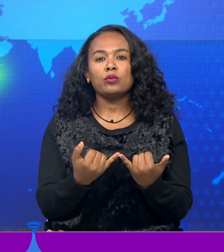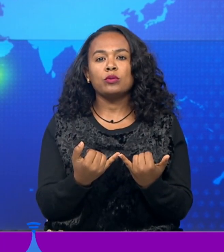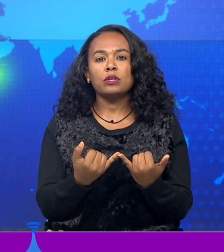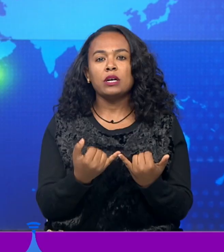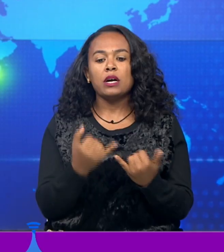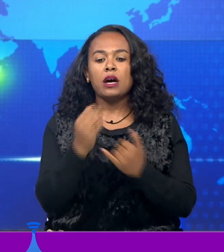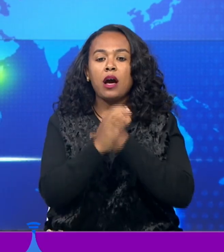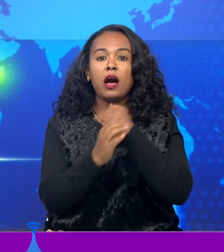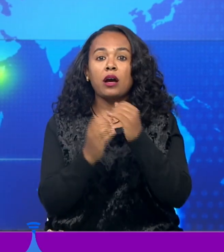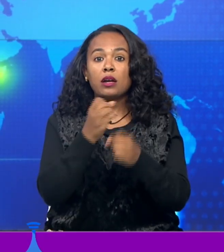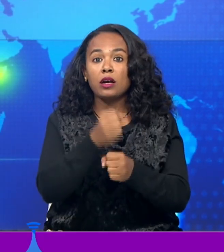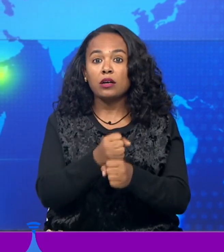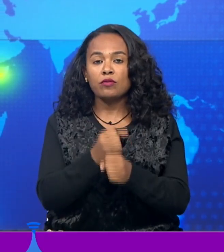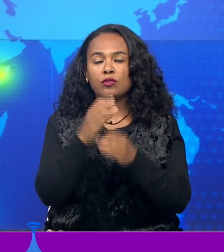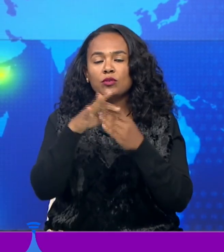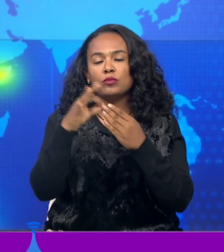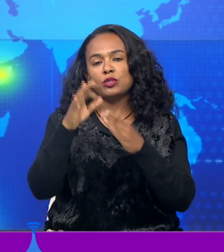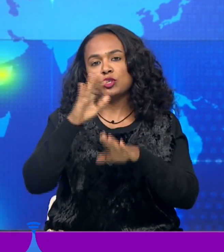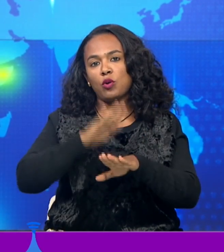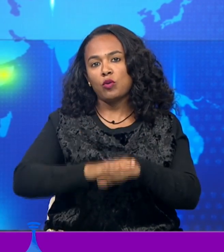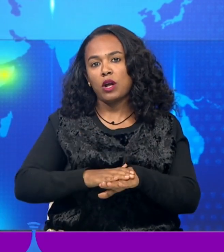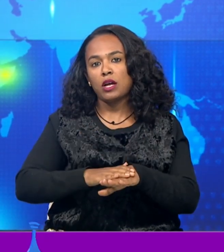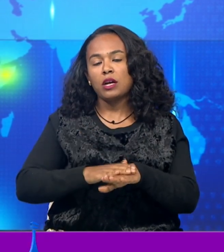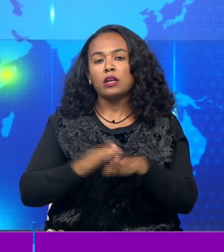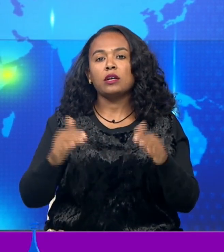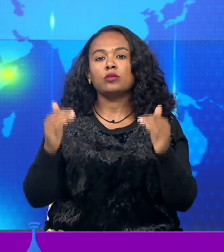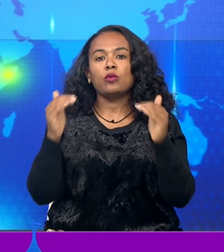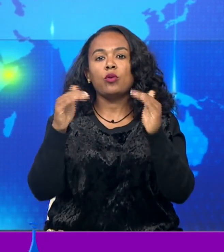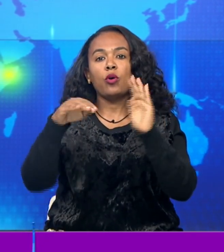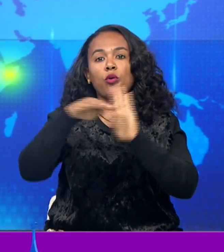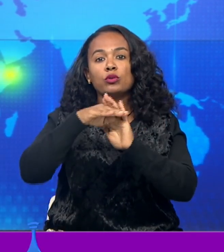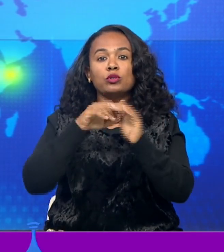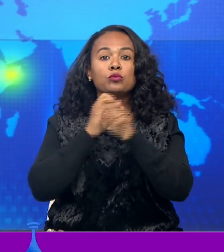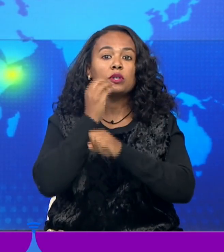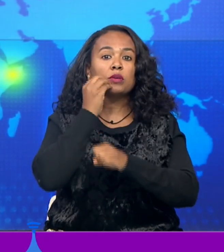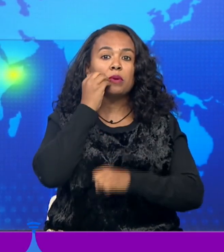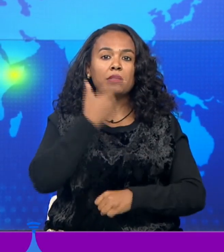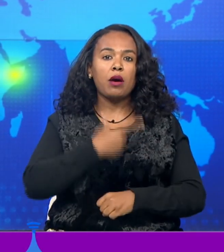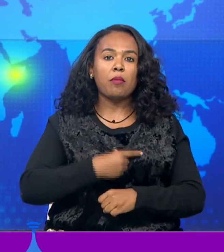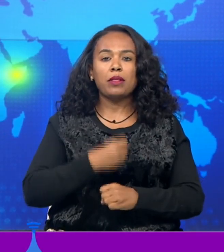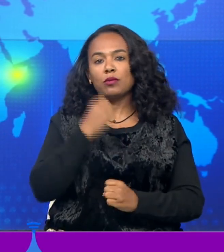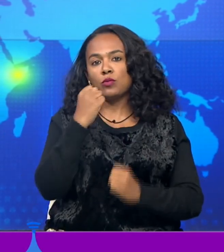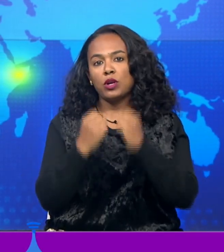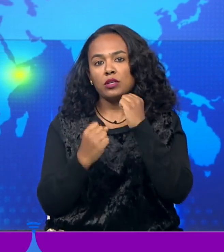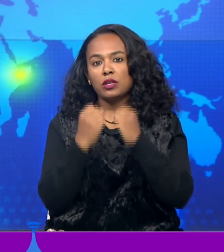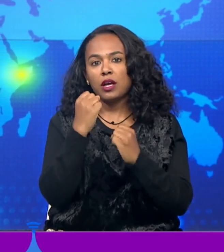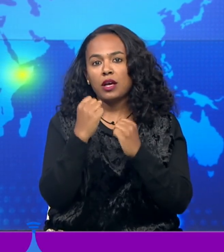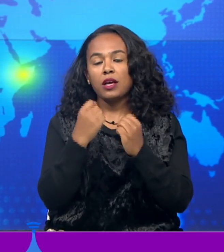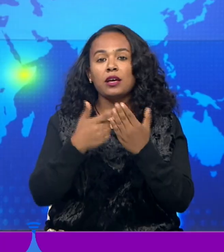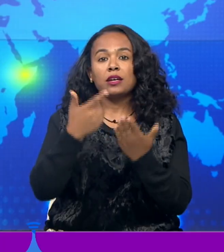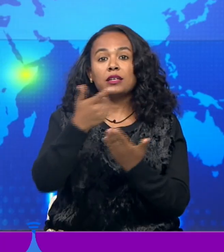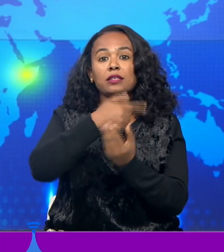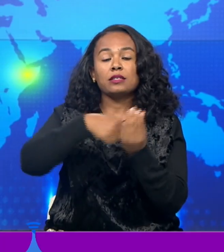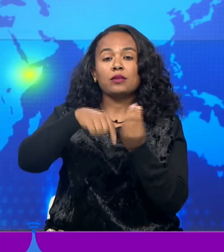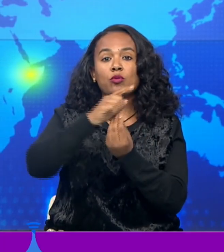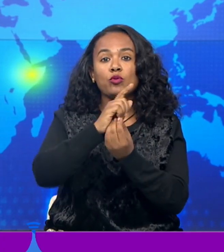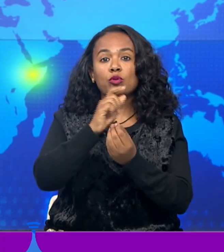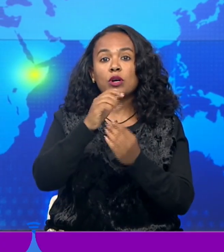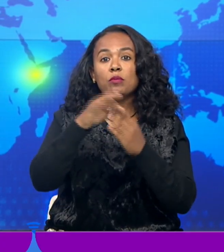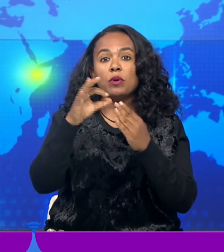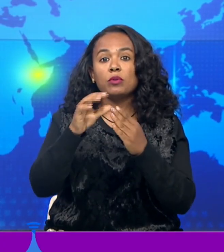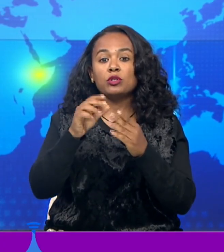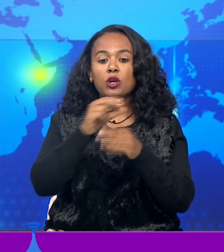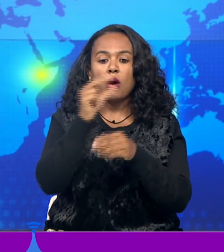ለሀገር አቀፍ ምርጫው ላይ ለተወካዮች ምክር ቤት አባልነት ተወዳድሬ እንግዲህ ሰሞኑን በምርጫ ቦርድ